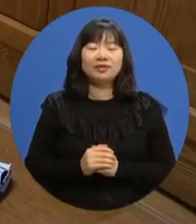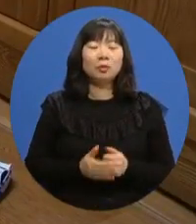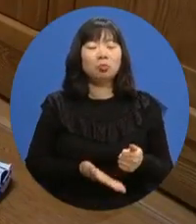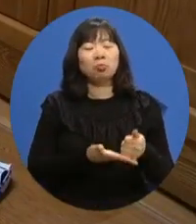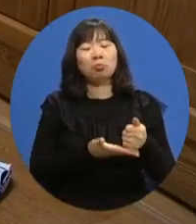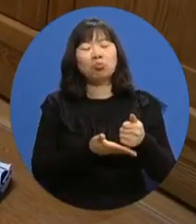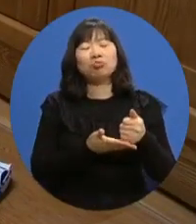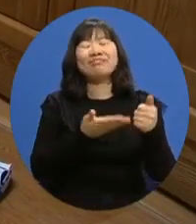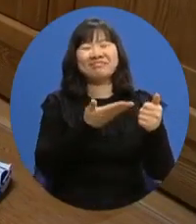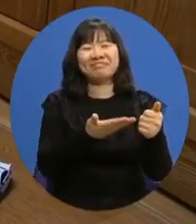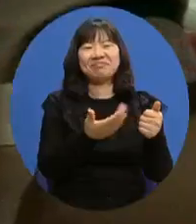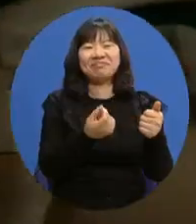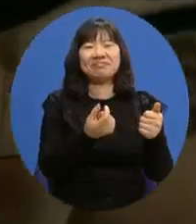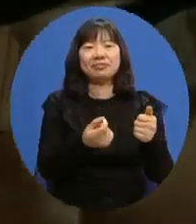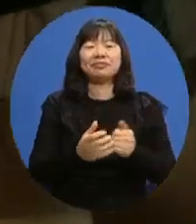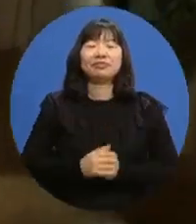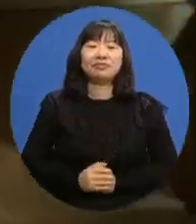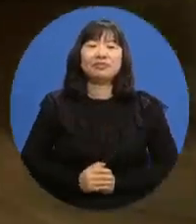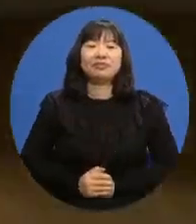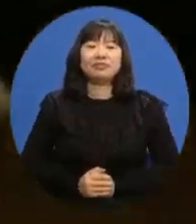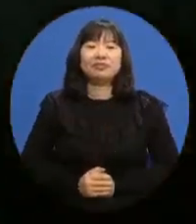기특합니다.